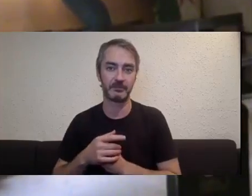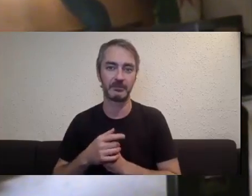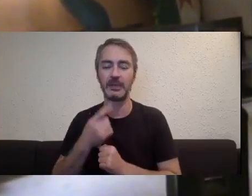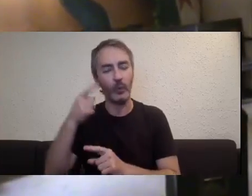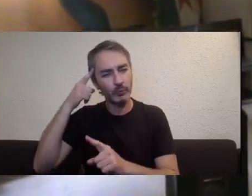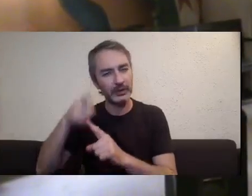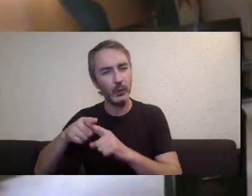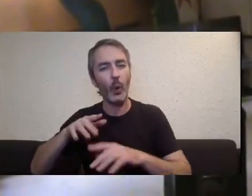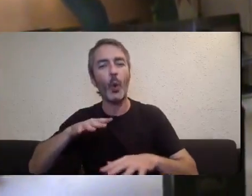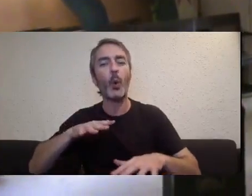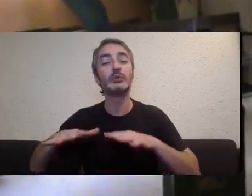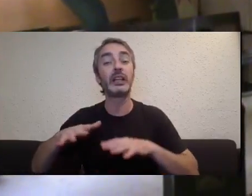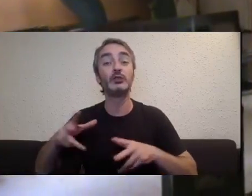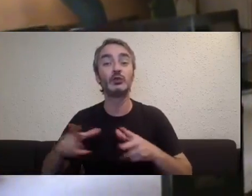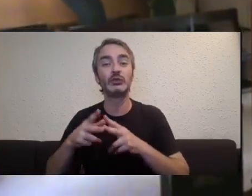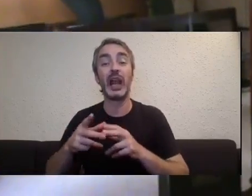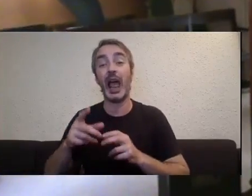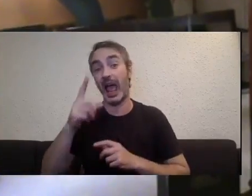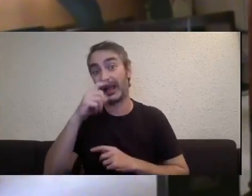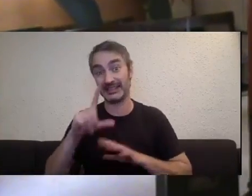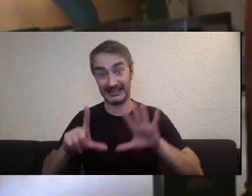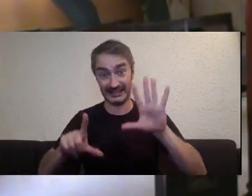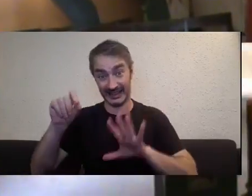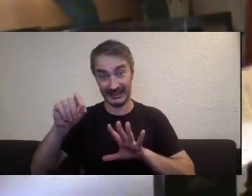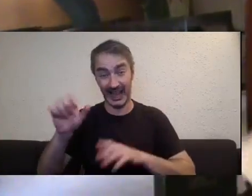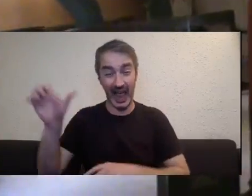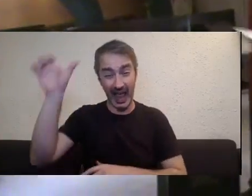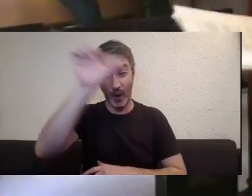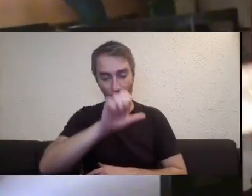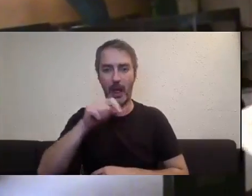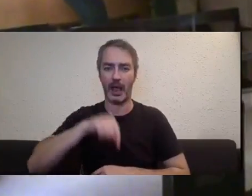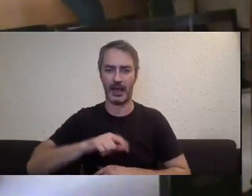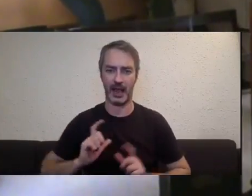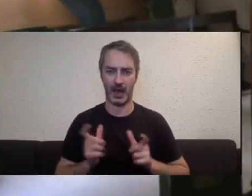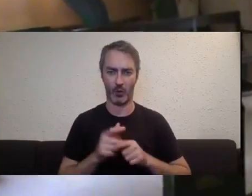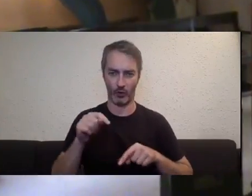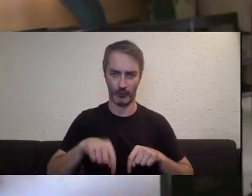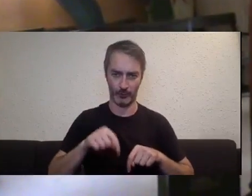es tractaven, doncs, jo què sé, moviments socials dels anys 70 arreu d'Europa.